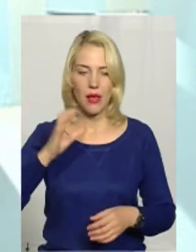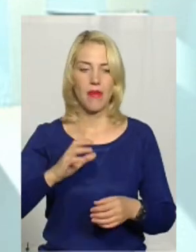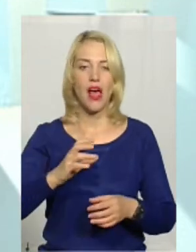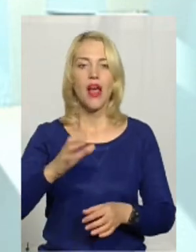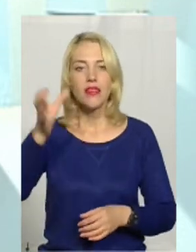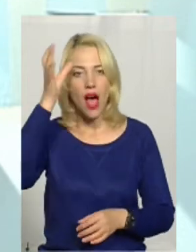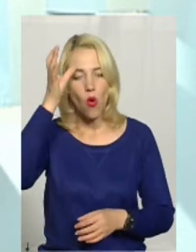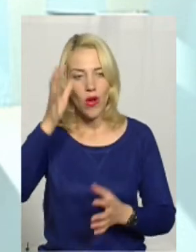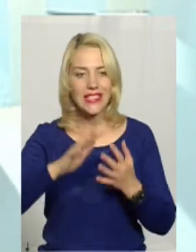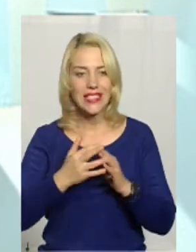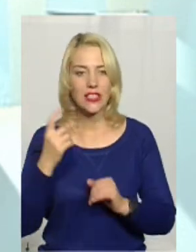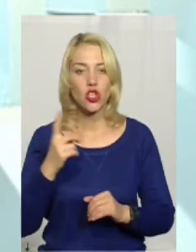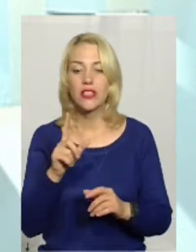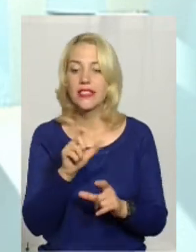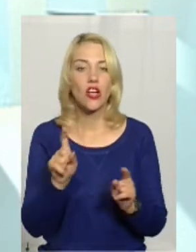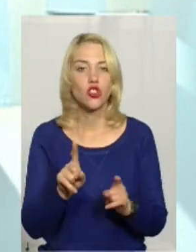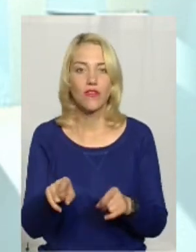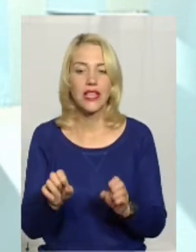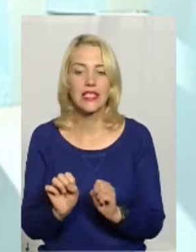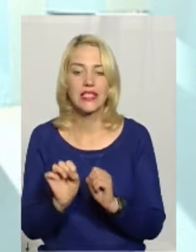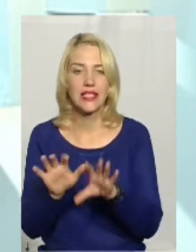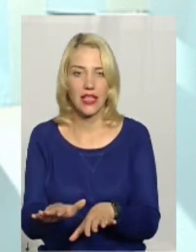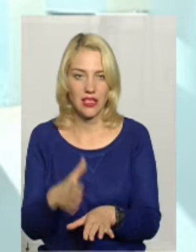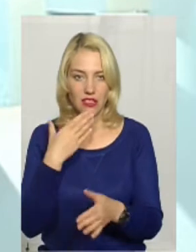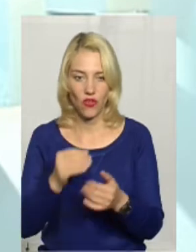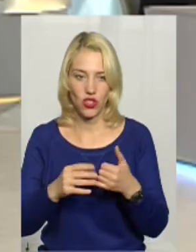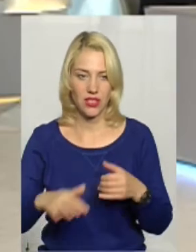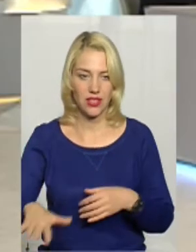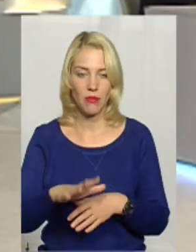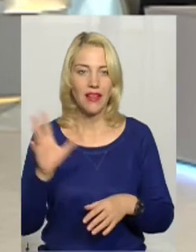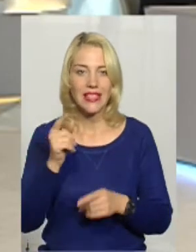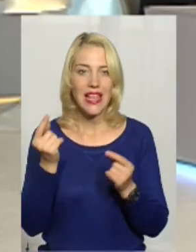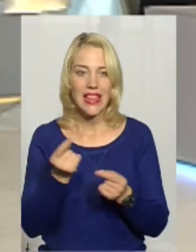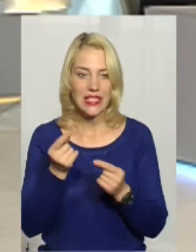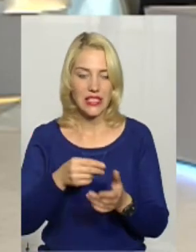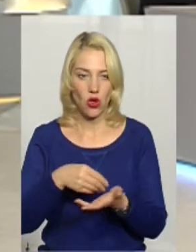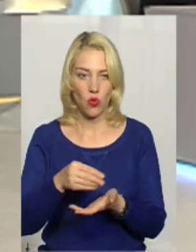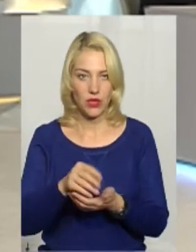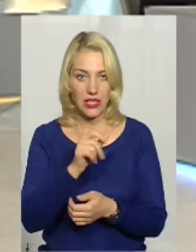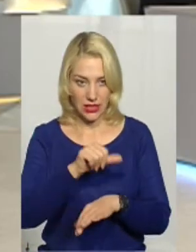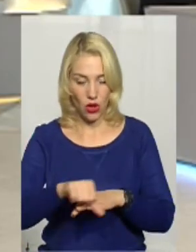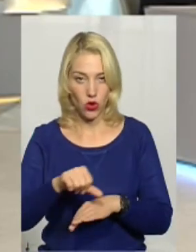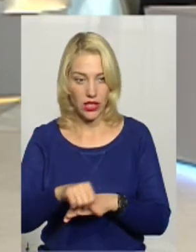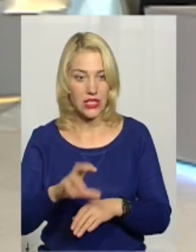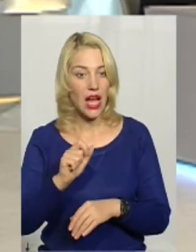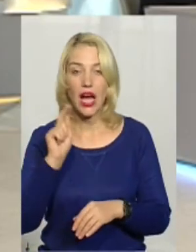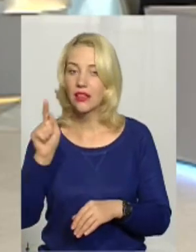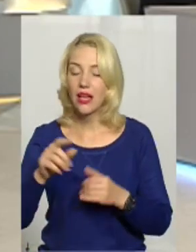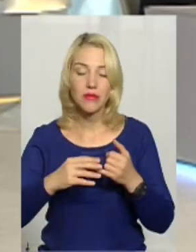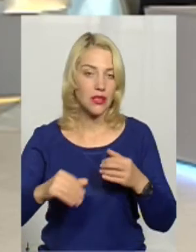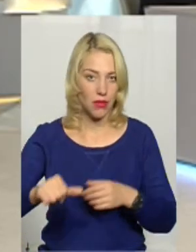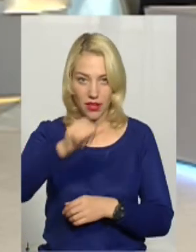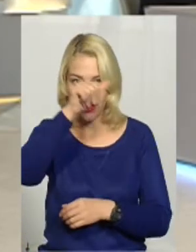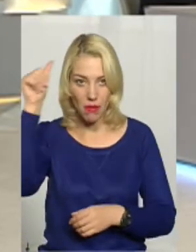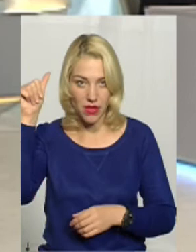сільськогосподарських, за що вона здає свої землі? Що вона робить сьогодні? Сьогодні вся збіжжя, вся насіння купується за границю, розумієте? А землі там немірено.